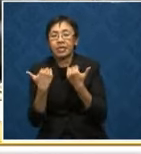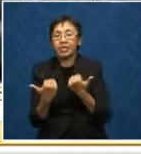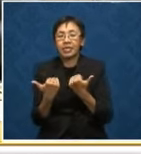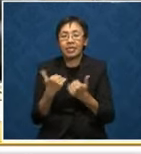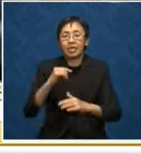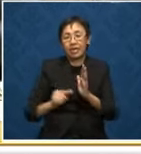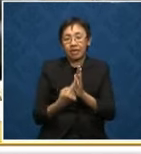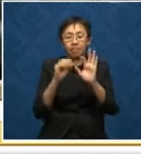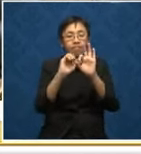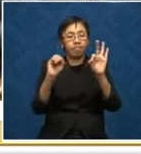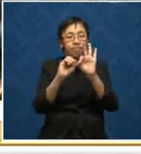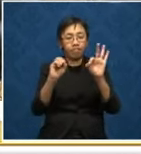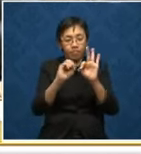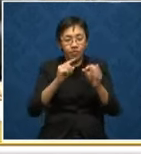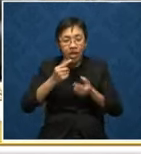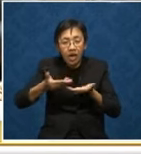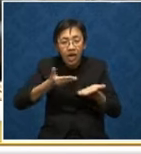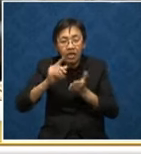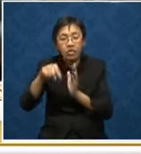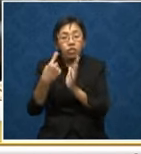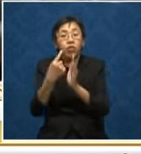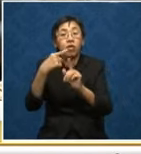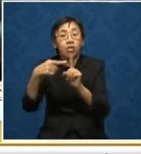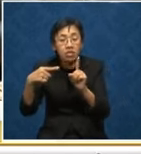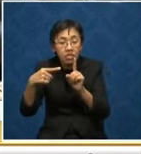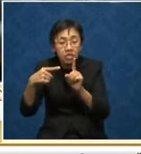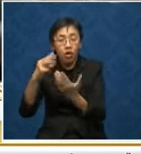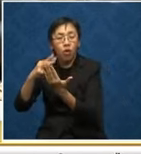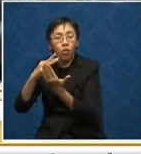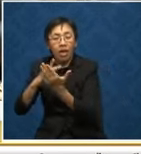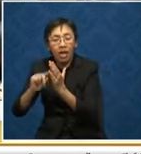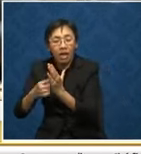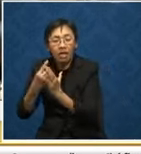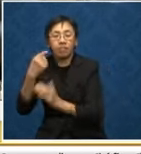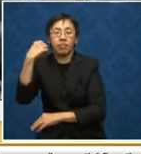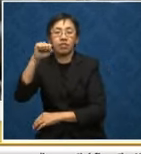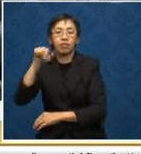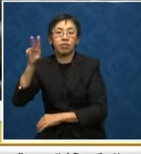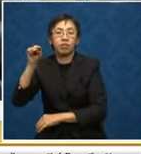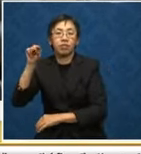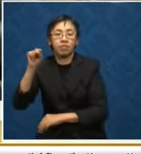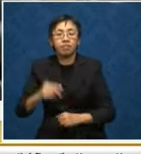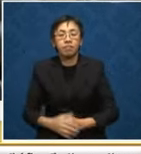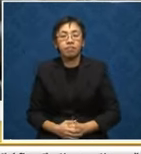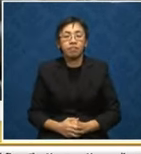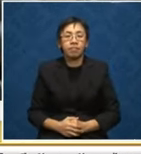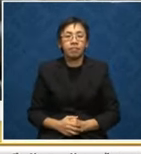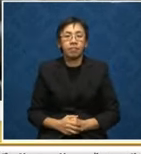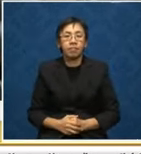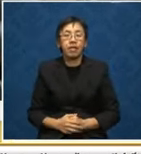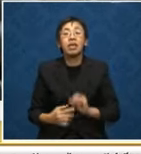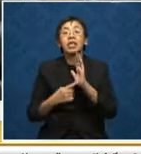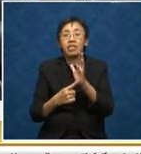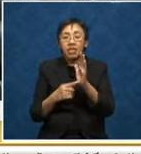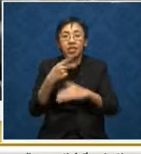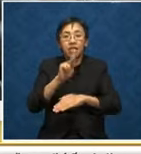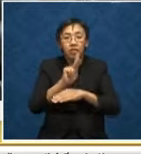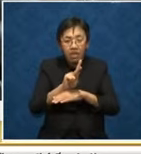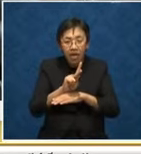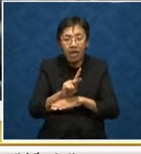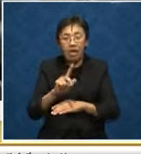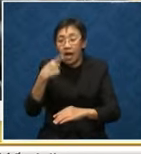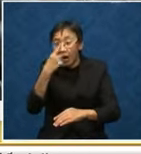9:00 น.หารือ1ชั่วโมงครึ่งเข้าระเบียบวาระเวลา 10:30 น.นะครับก็ขอเสนอท่านประธานและขอผู้รับร